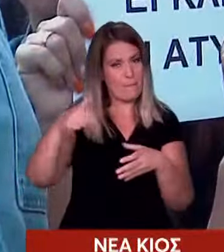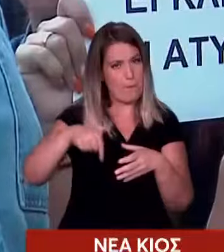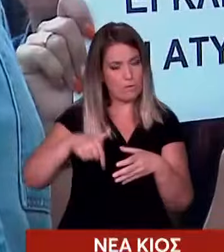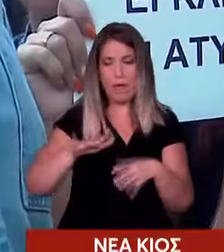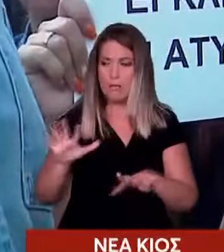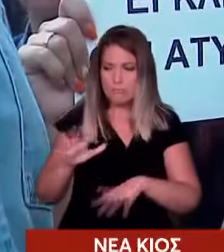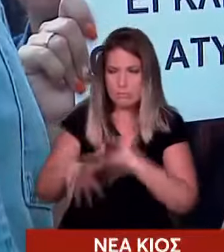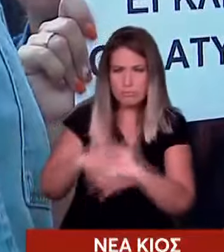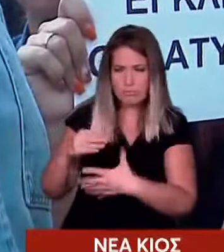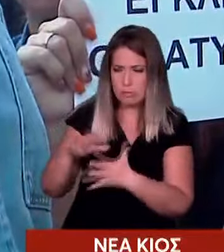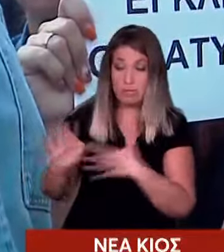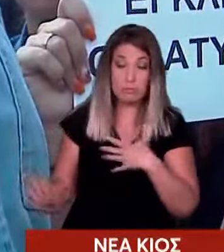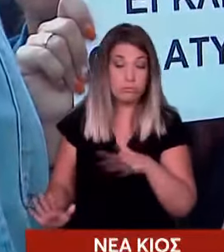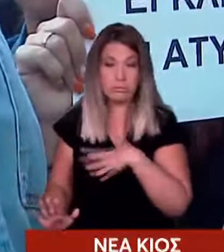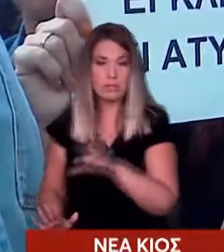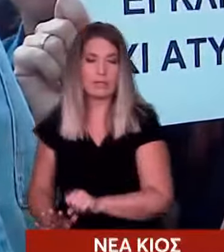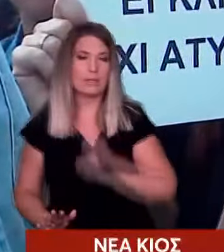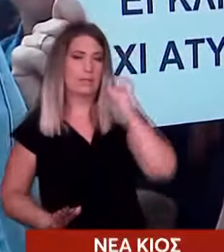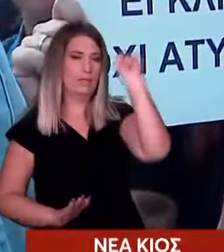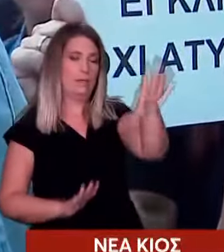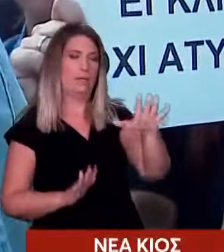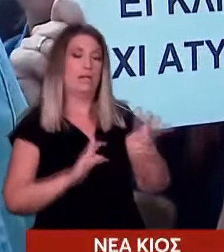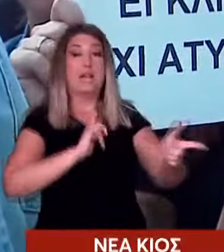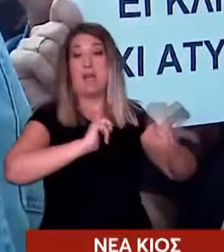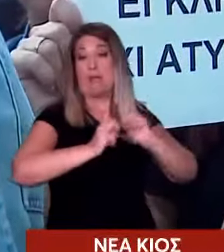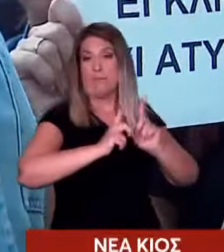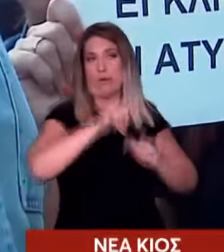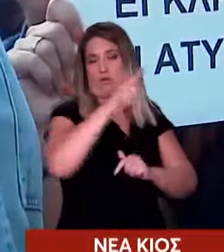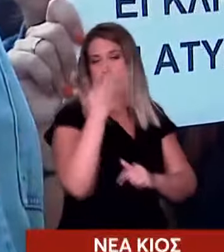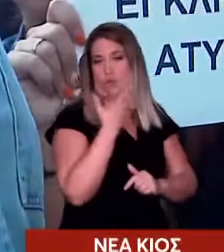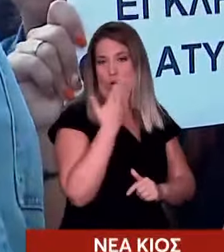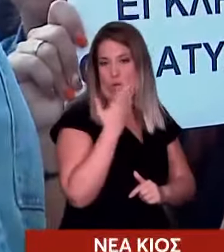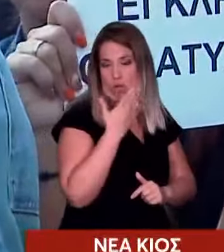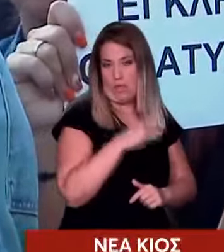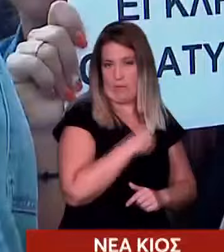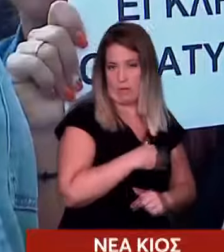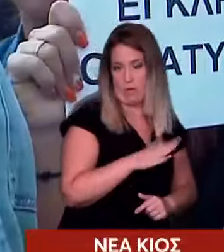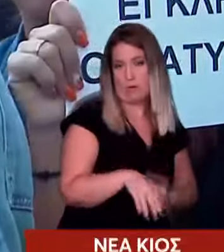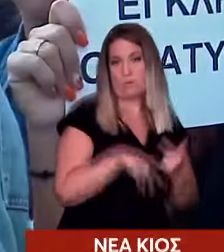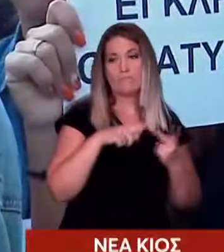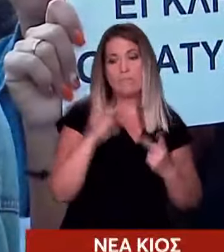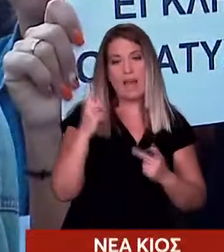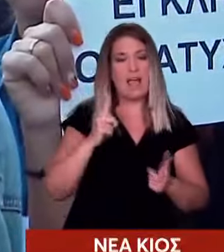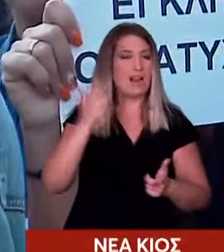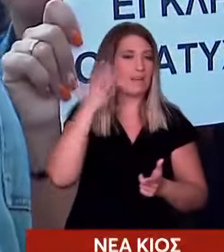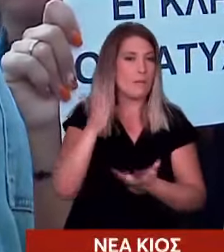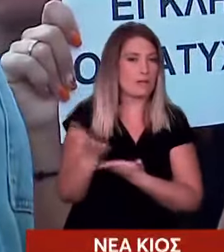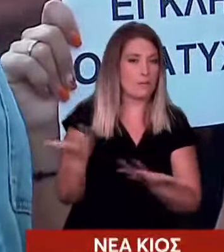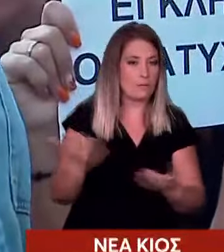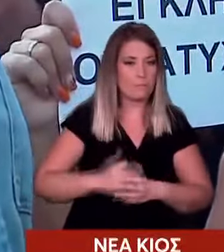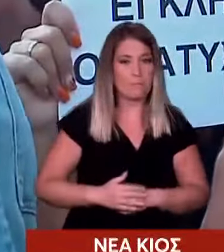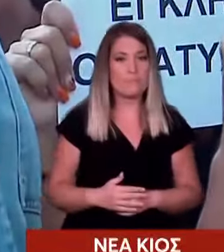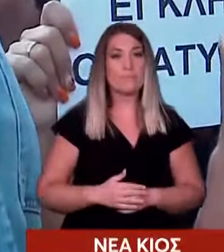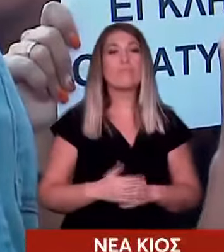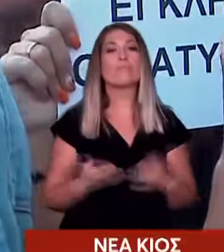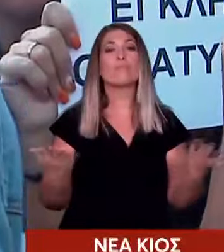Ναύπλιο. Άφησα το ένα μου παιδί, το οποίο βρίσκεται στο γυμνάσιο. Δυστυχώς όμως, την Κυριακή το παιδί μου μετά την